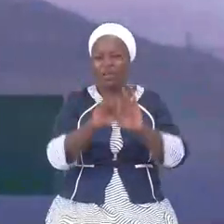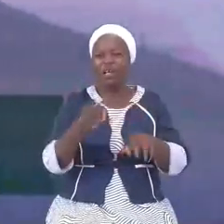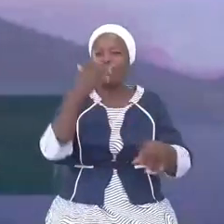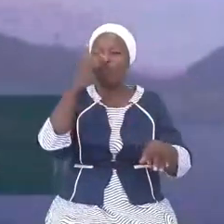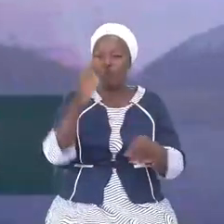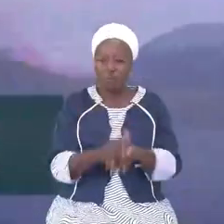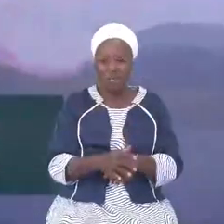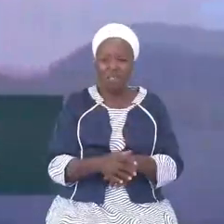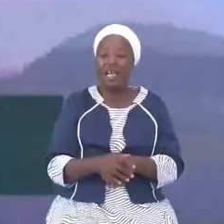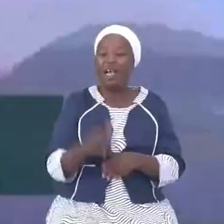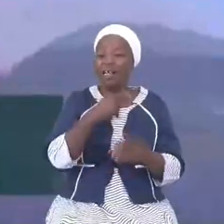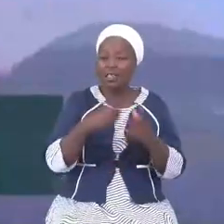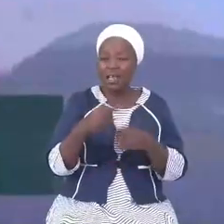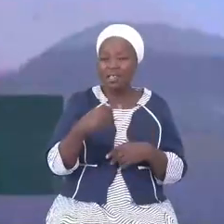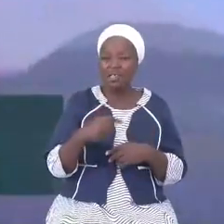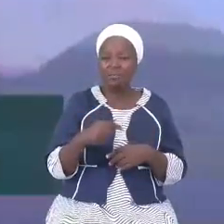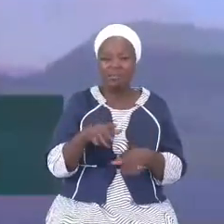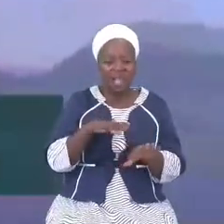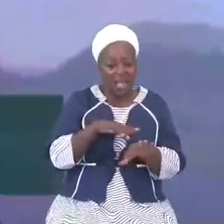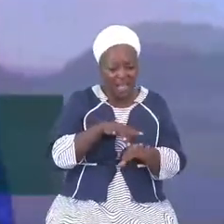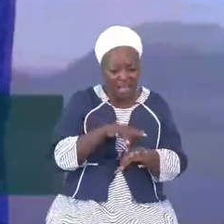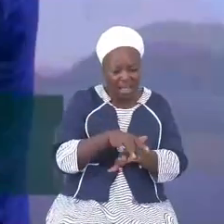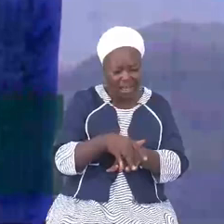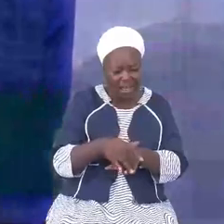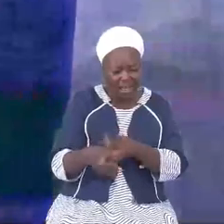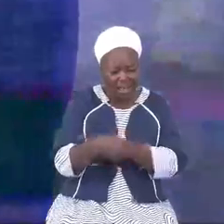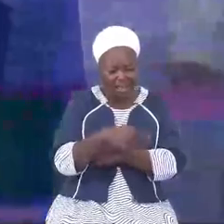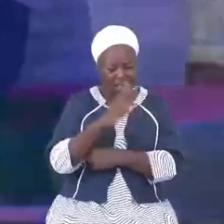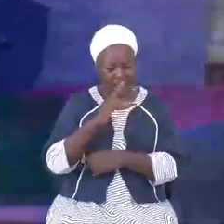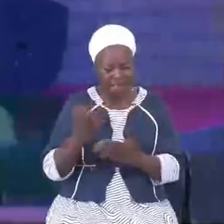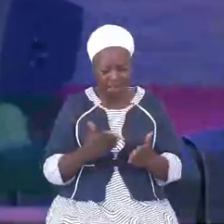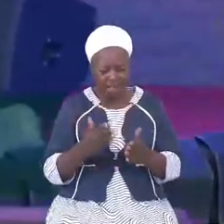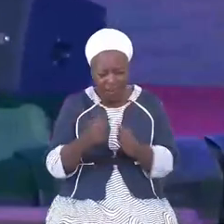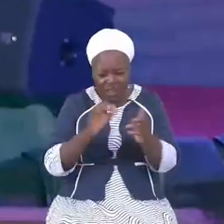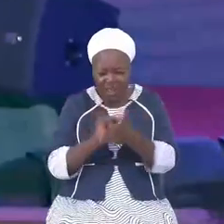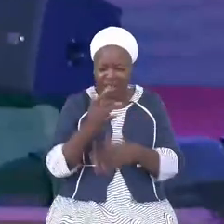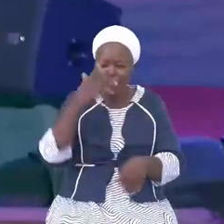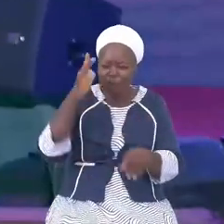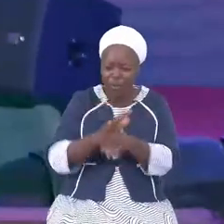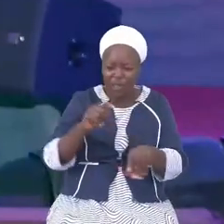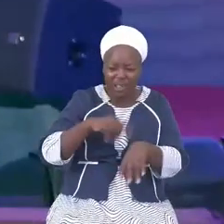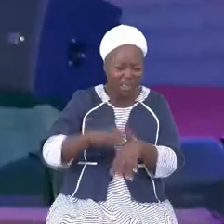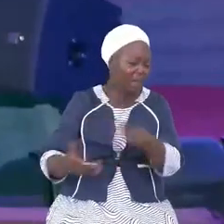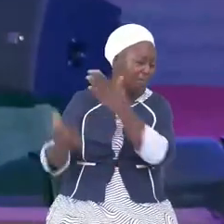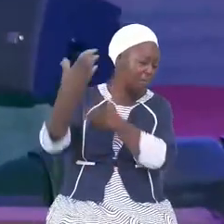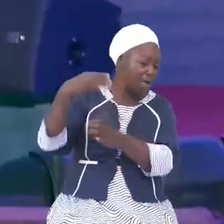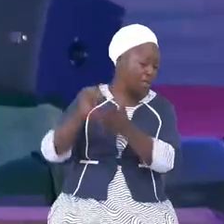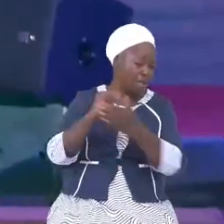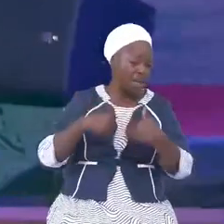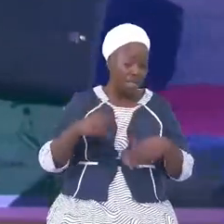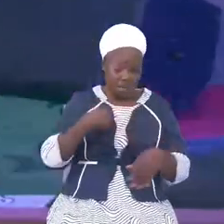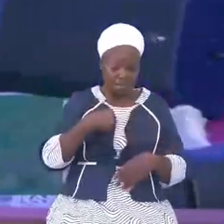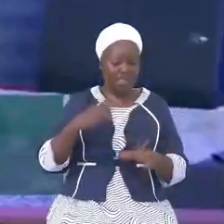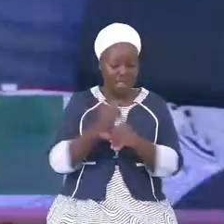là. Les jours, tout ce que j'ai fait comme vœu par le passé, que j'avais retiré de l'autel,